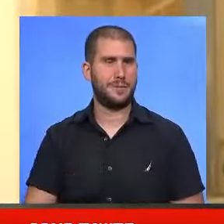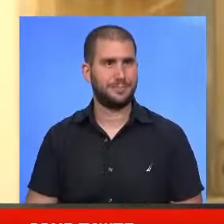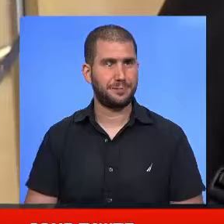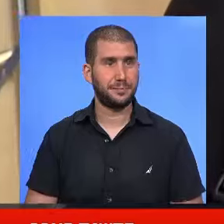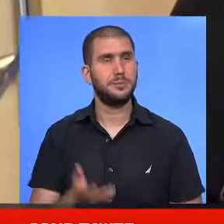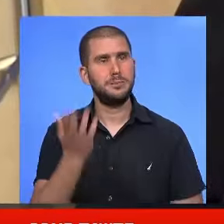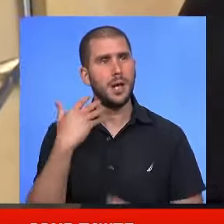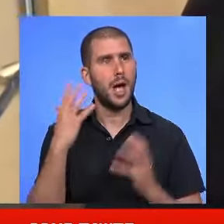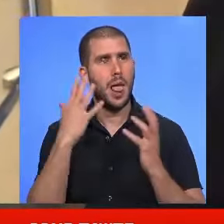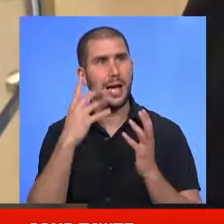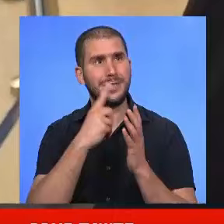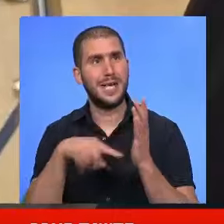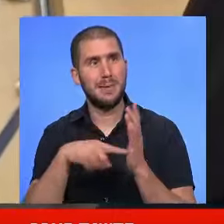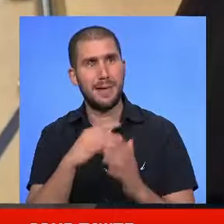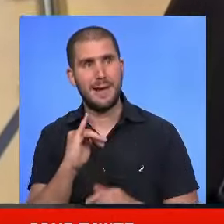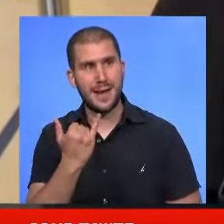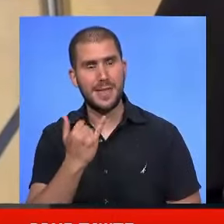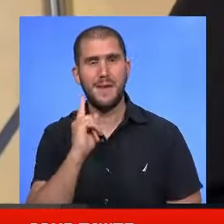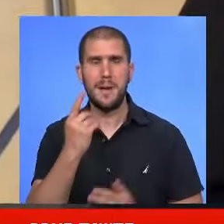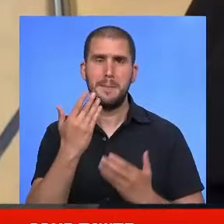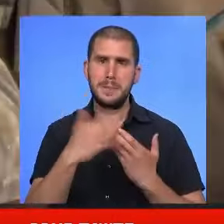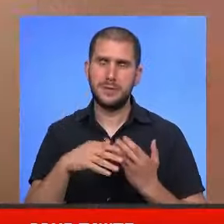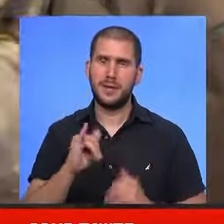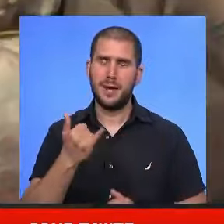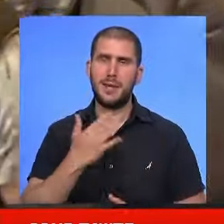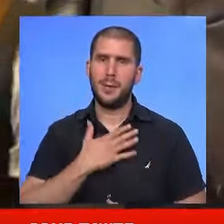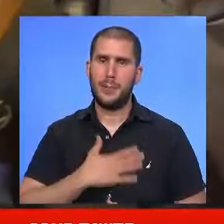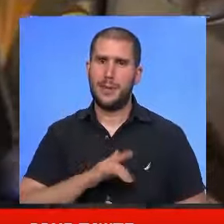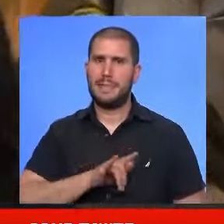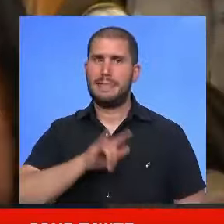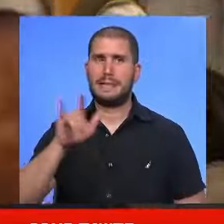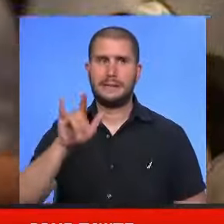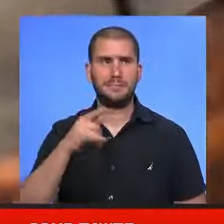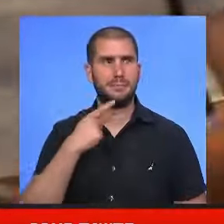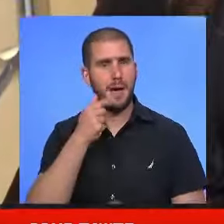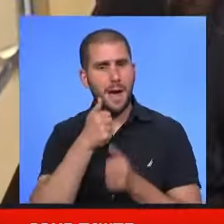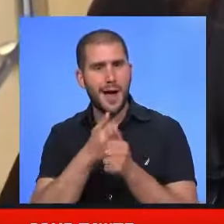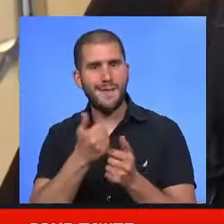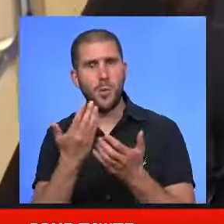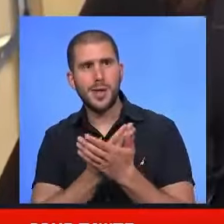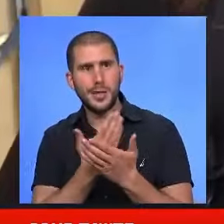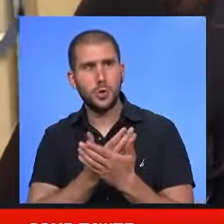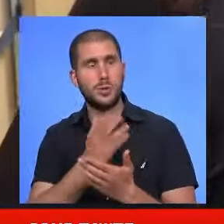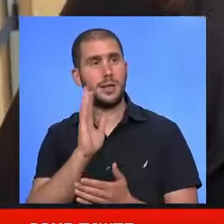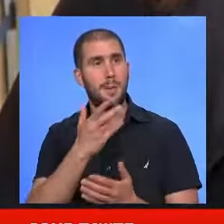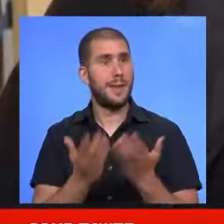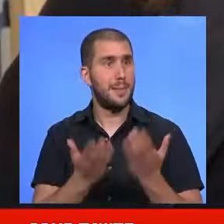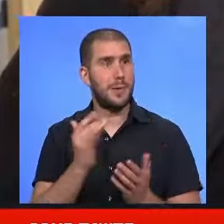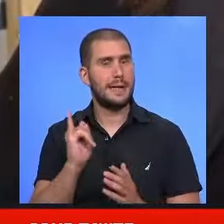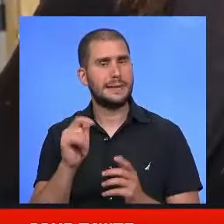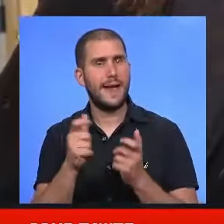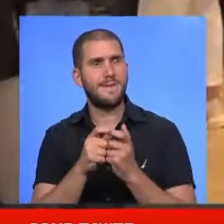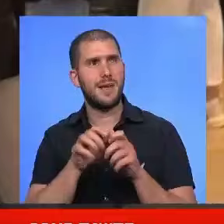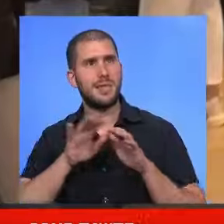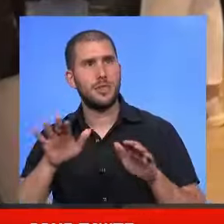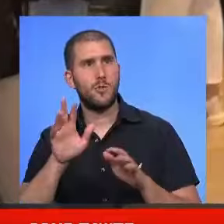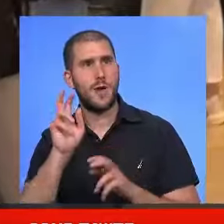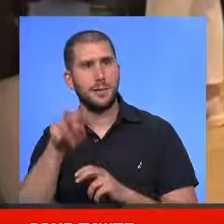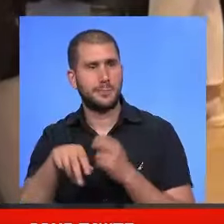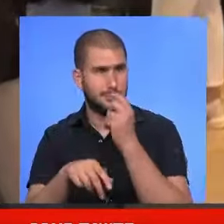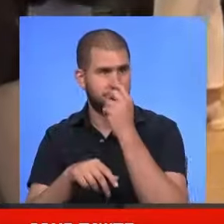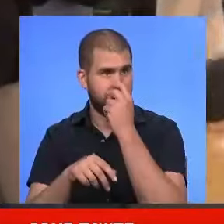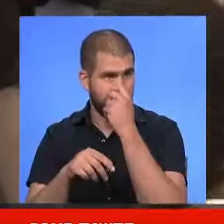הלחץ שזה יתבטל. אבל בסוף אנחנו טסים. עקבנו אחרי החדשות, גם התלבטנו באיזה חברת תעופה לנסוע.